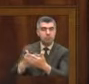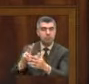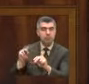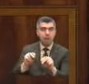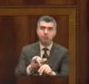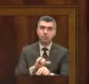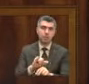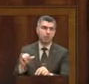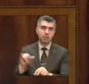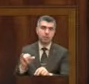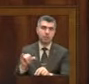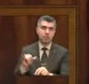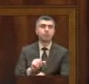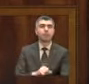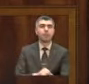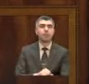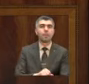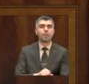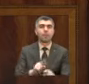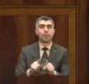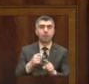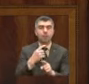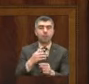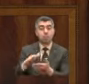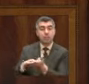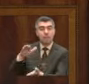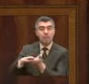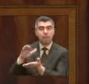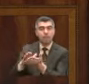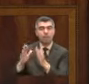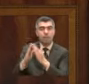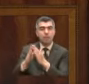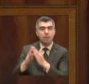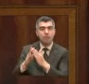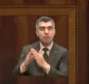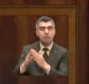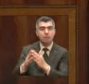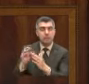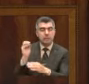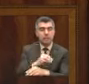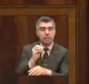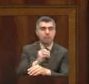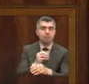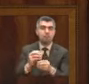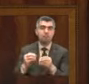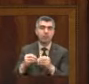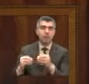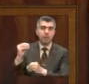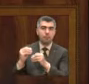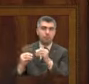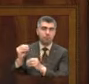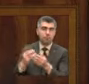حقيقية بشأن إدارة الكميات المتزايدة من النفايات غير العضوية في ظل اعتماد أنماط تدبير جماعية